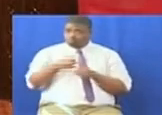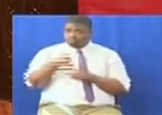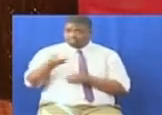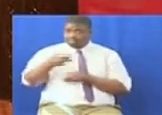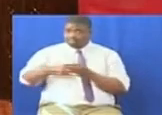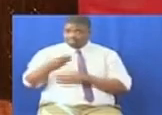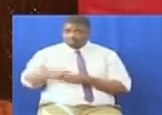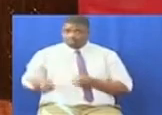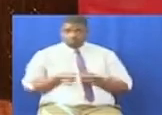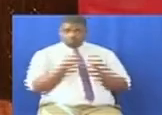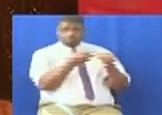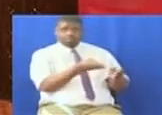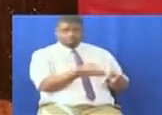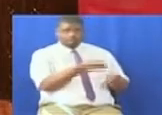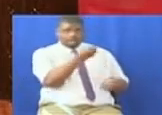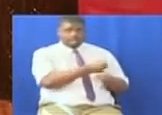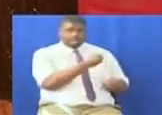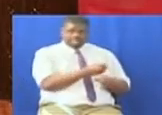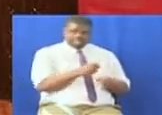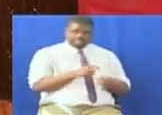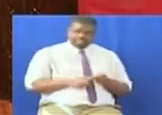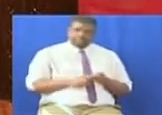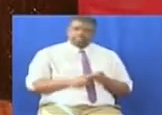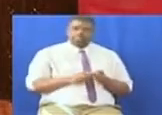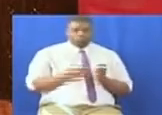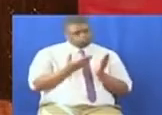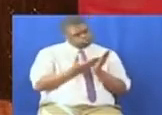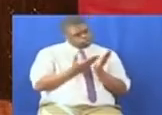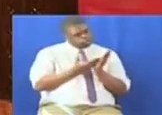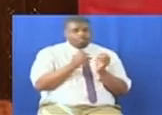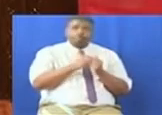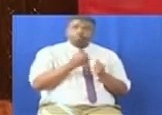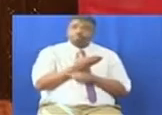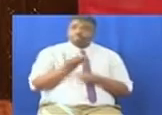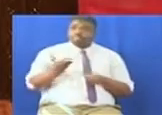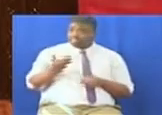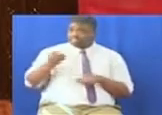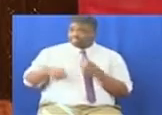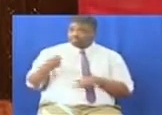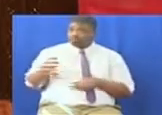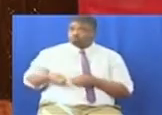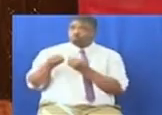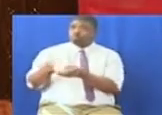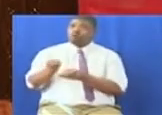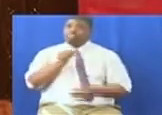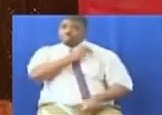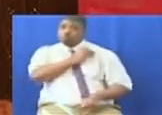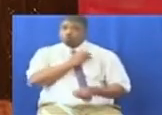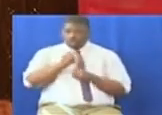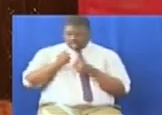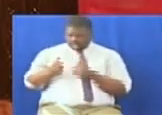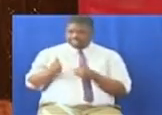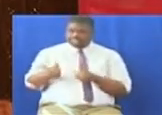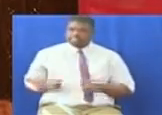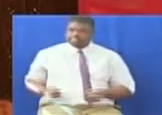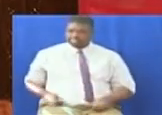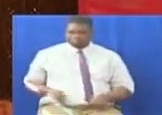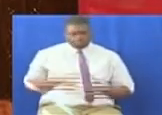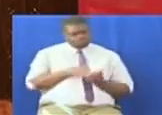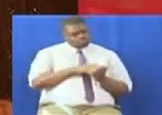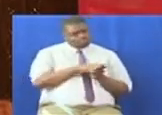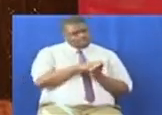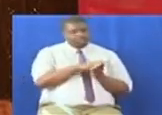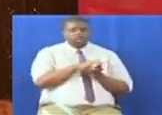tenda. Kama ni mpiga ni msomi na mambo mengine ya kisiasa unaahidiwa kupewa vyeo. Kwa hiyo tulikuwa na malengo mawili